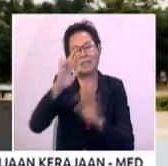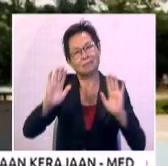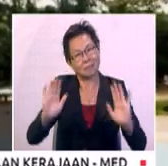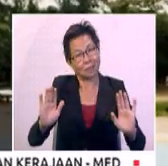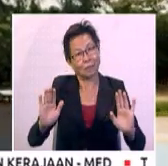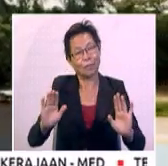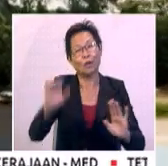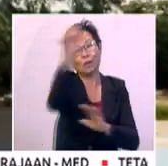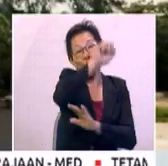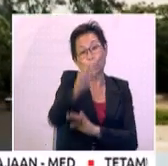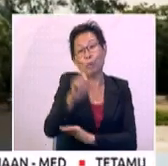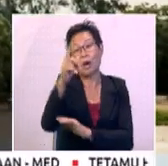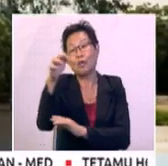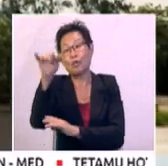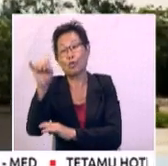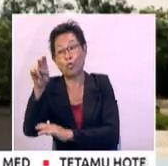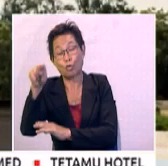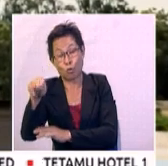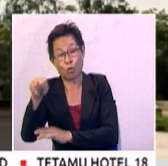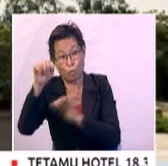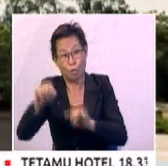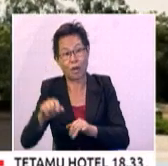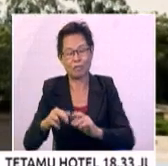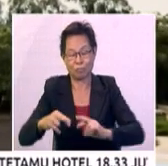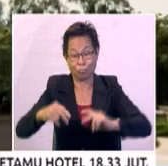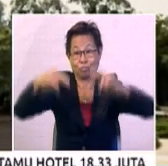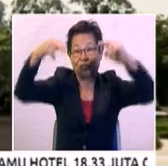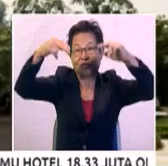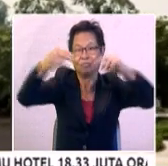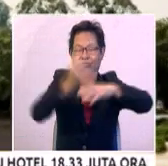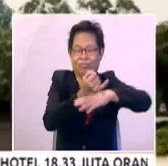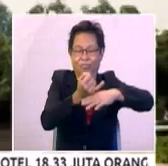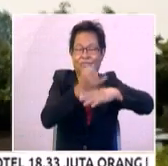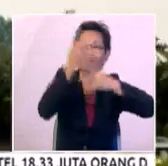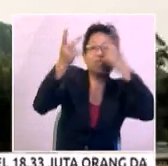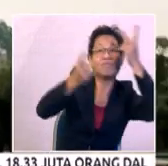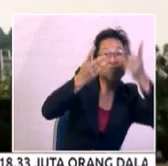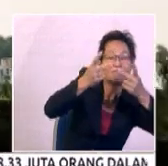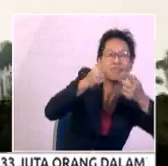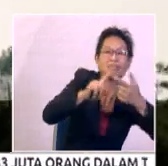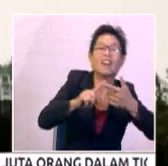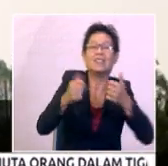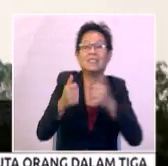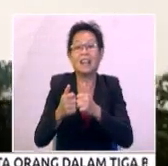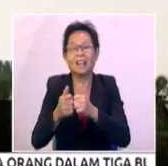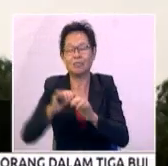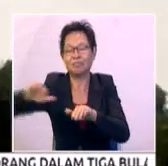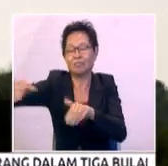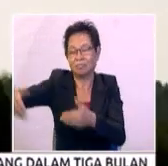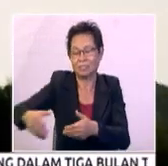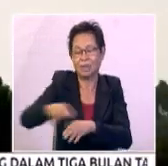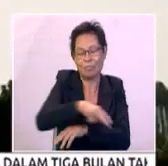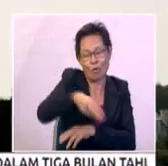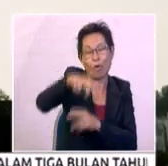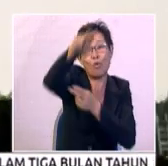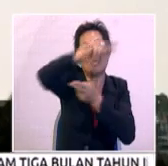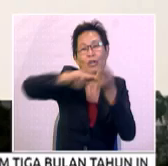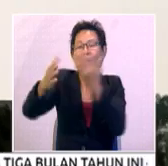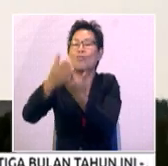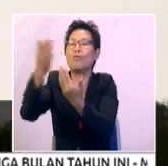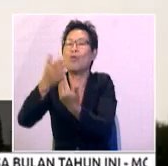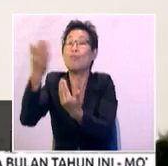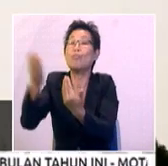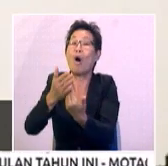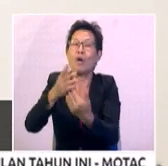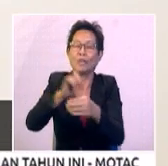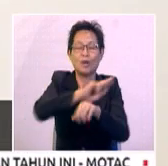Super drone itu juga boleh digunakan untuk meningkatkan taraf industri pelancongan dengan memperkenalkan pengangkutan udara mudah alih